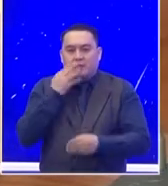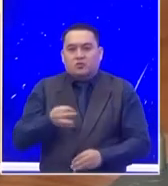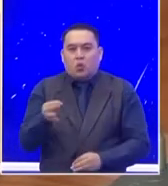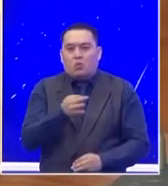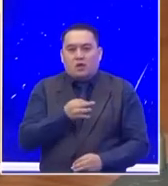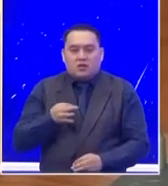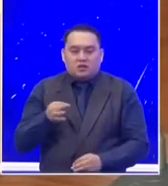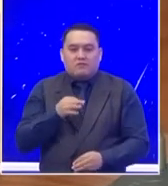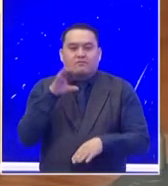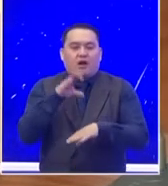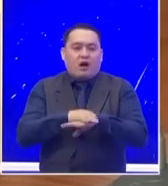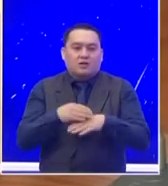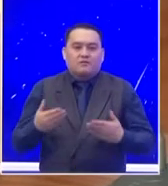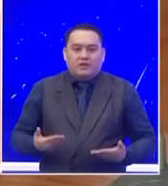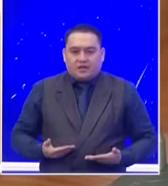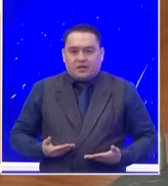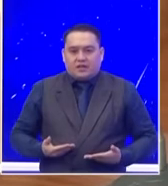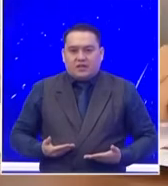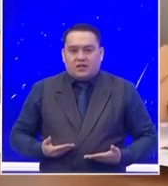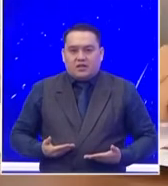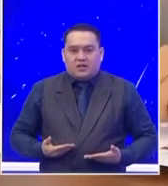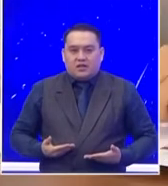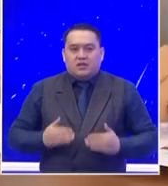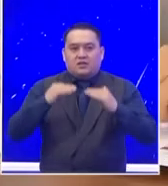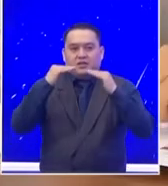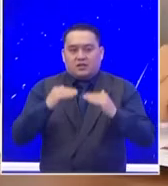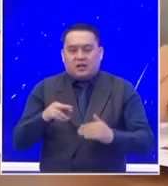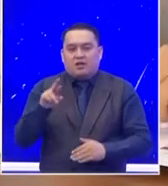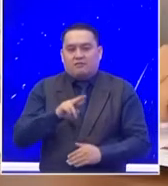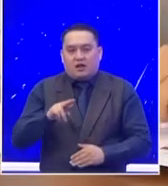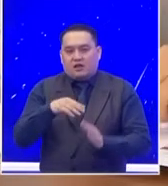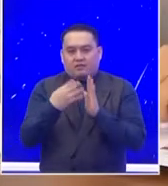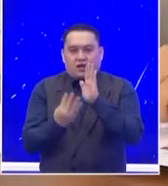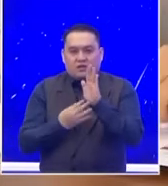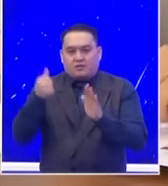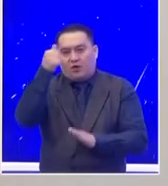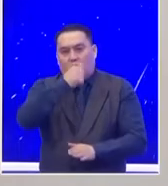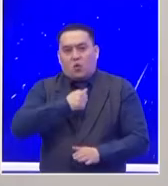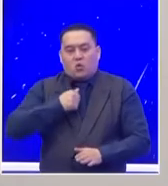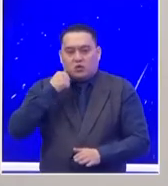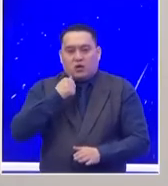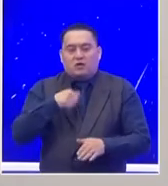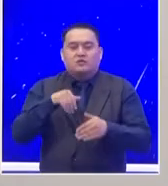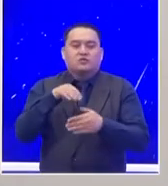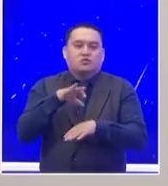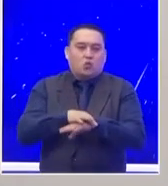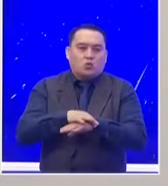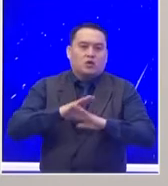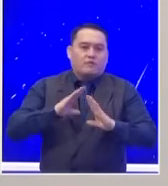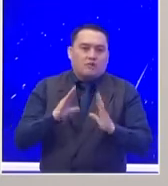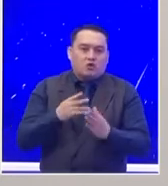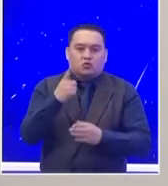области количество фактов бытового насилия идет на снижение. Если в январе 2019 число зарегистрированных случаев составляет